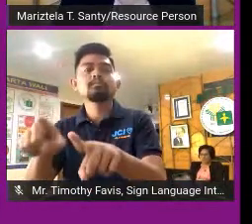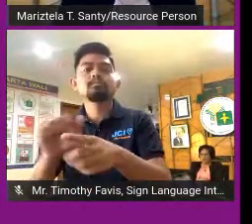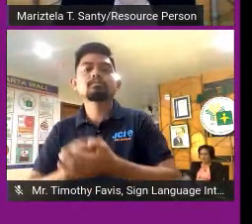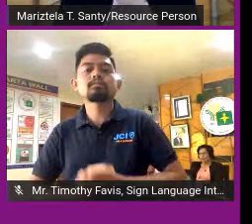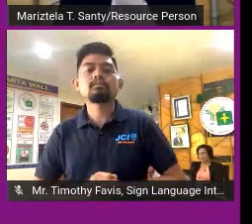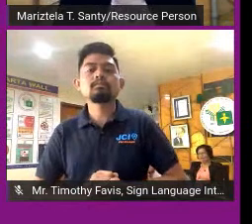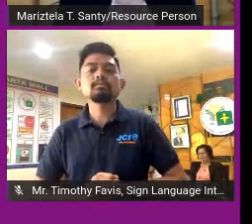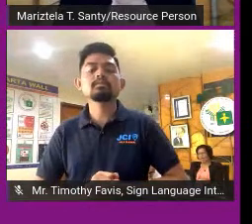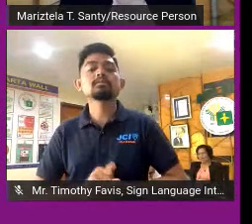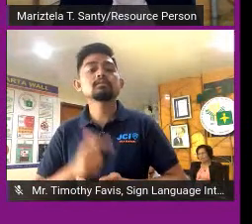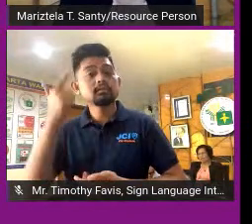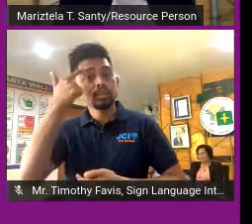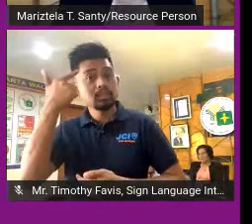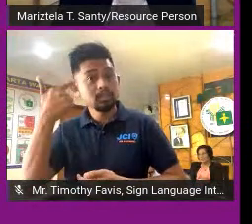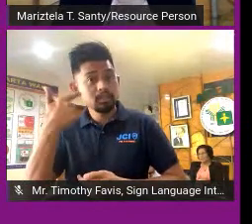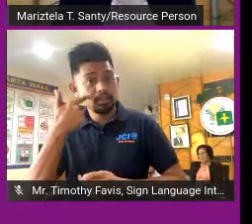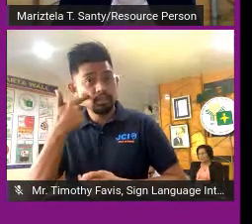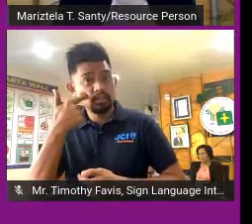Gender issues, ito yung mga